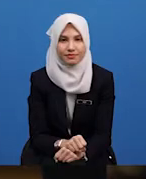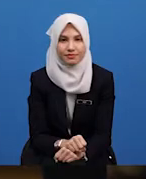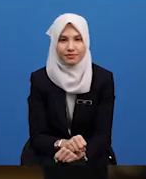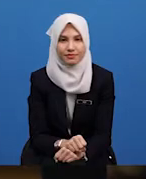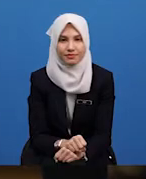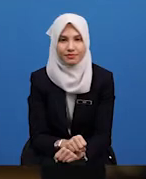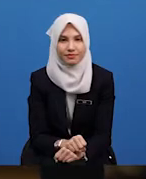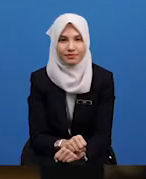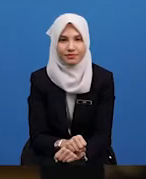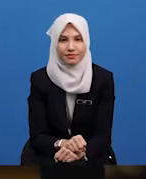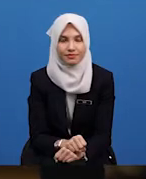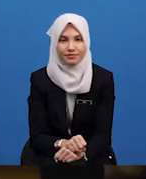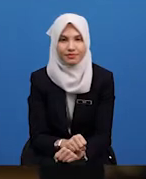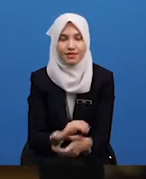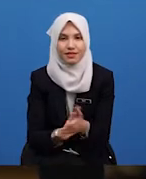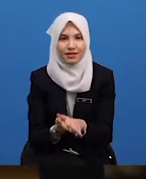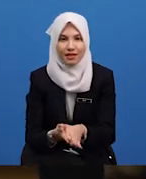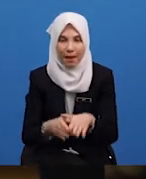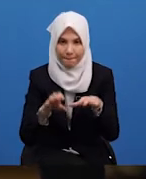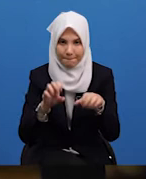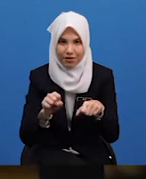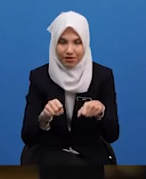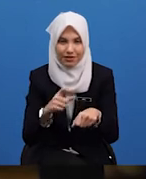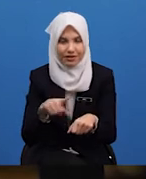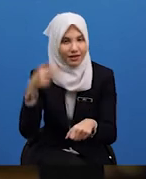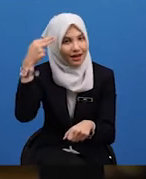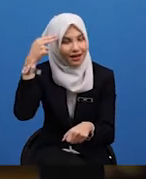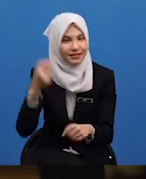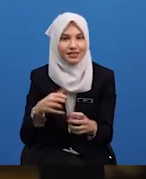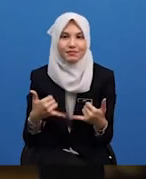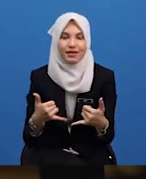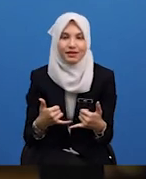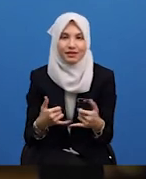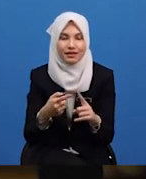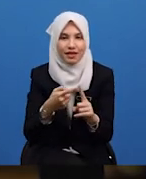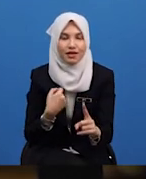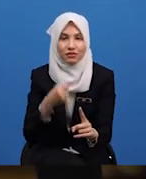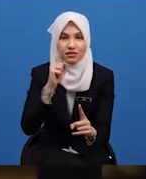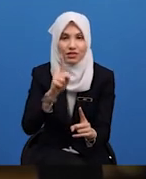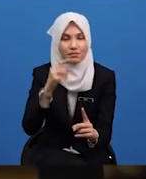Jadi bolehkah Haziq mainkan daripada posisi pertama sehingga ke posisi kedua?